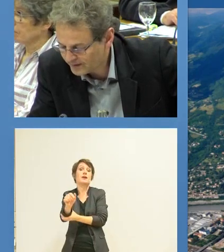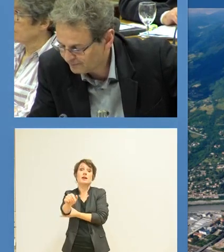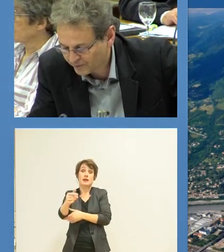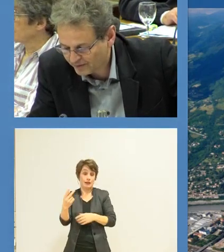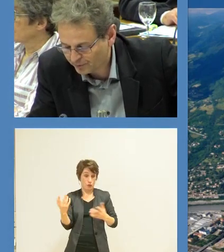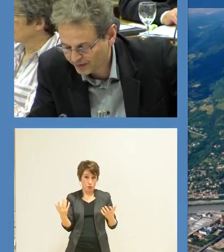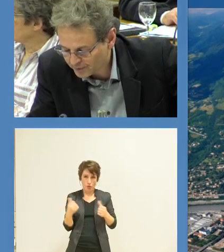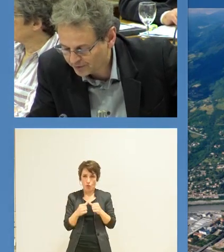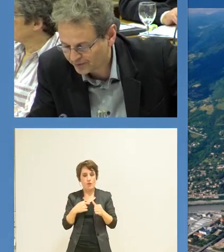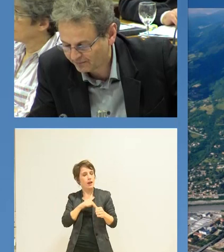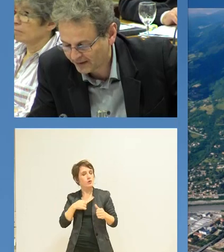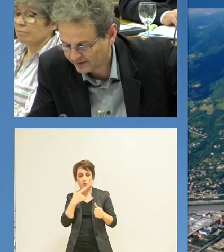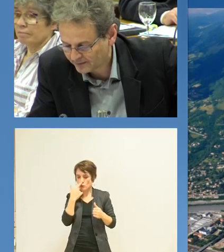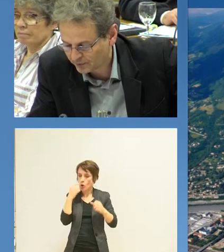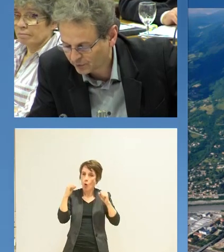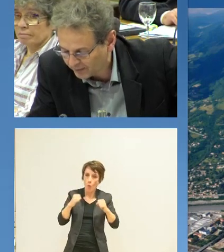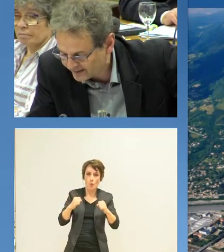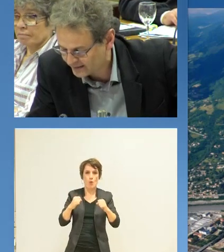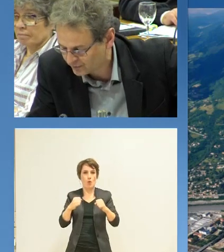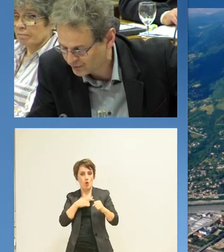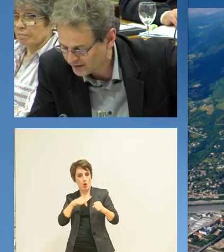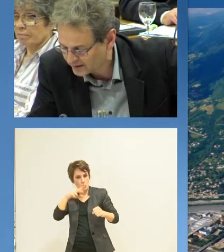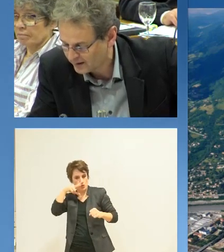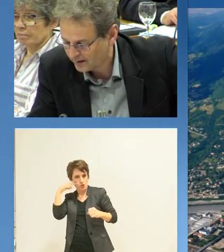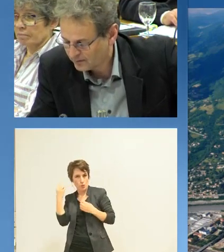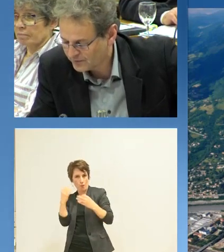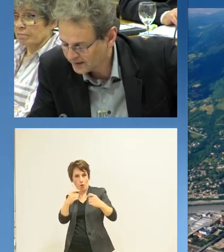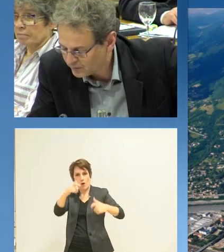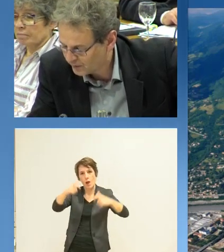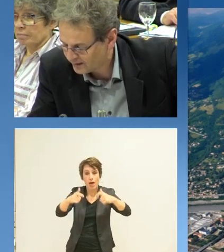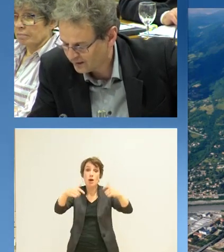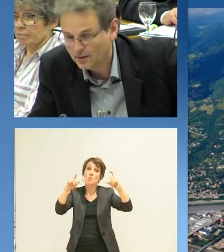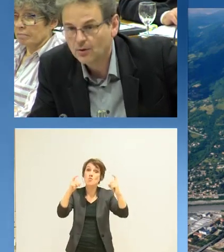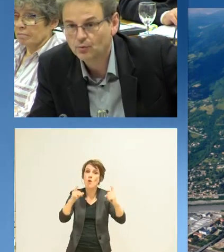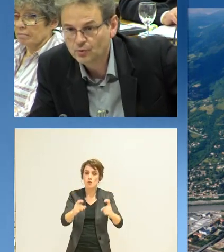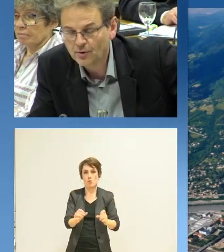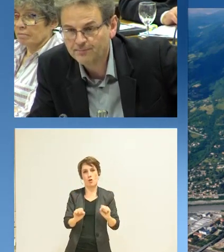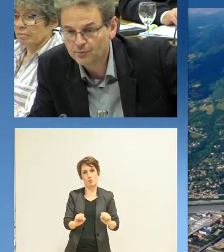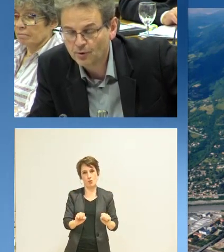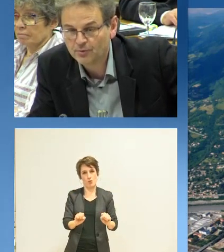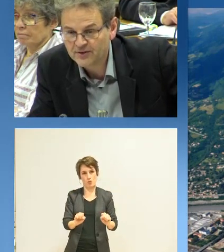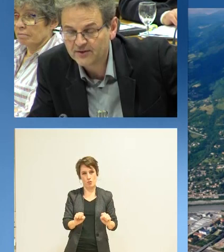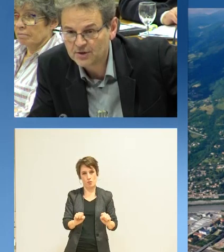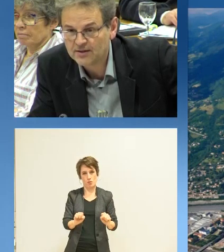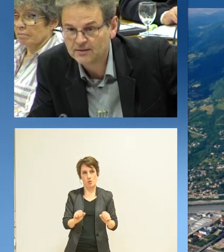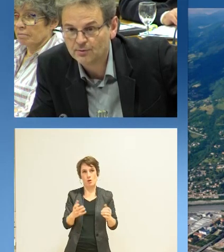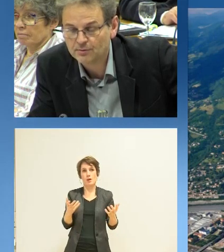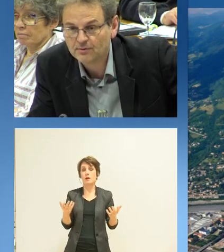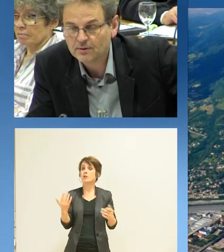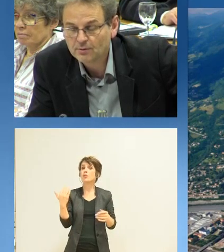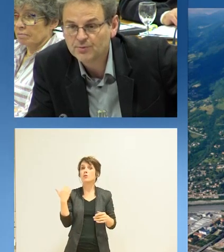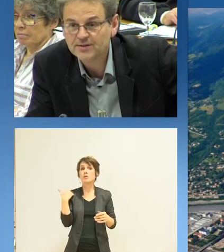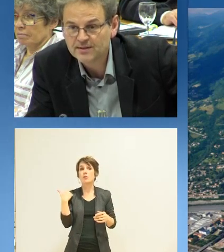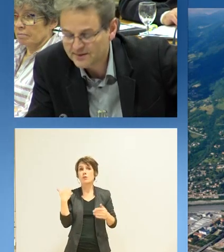pensons qu'il est possible de réduire notre impact notre empreinte écologique du territoire tout en répondant aux six a déjà été le